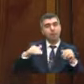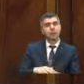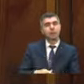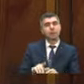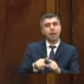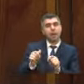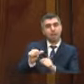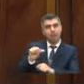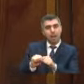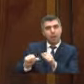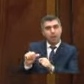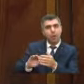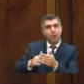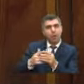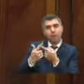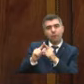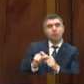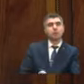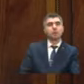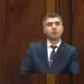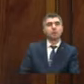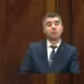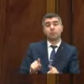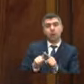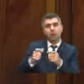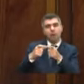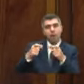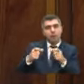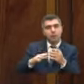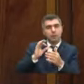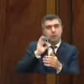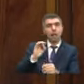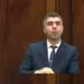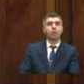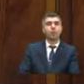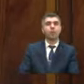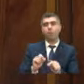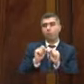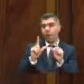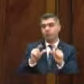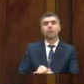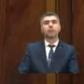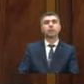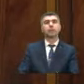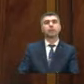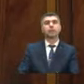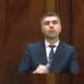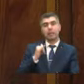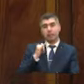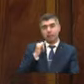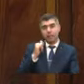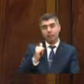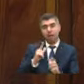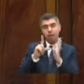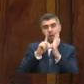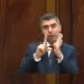لتعديل القانون المؤسس لهذه الهيئة، سيوسع من صلاحيتها ويقويها وآليات تدخلها، ومواصلة تنزيل القانون